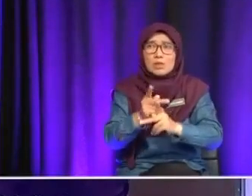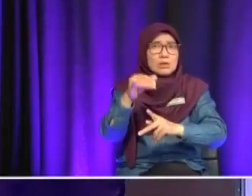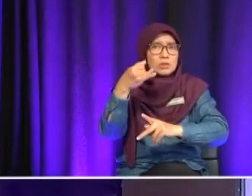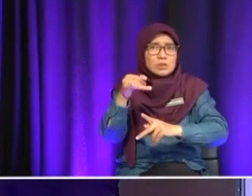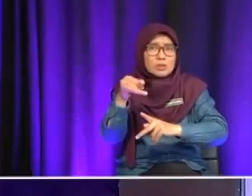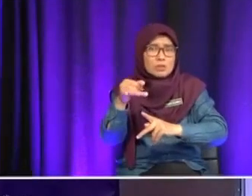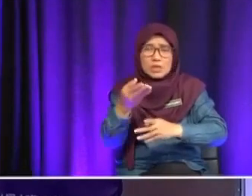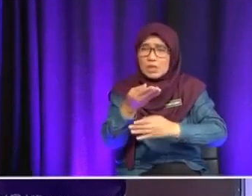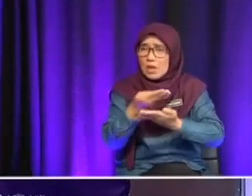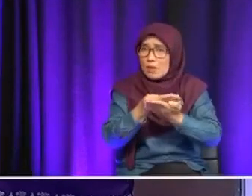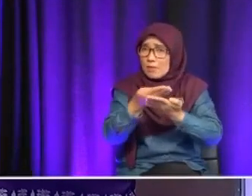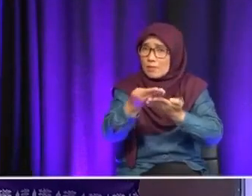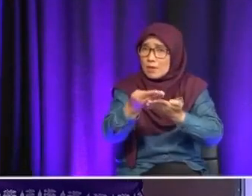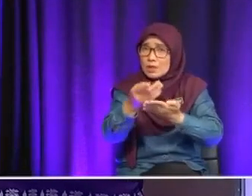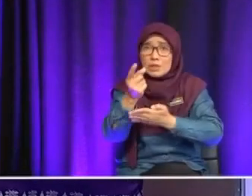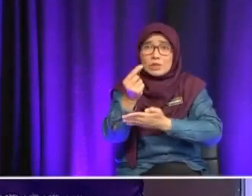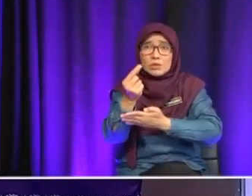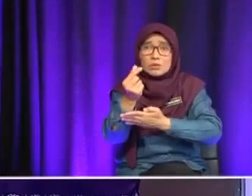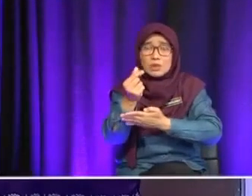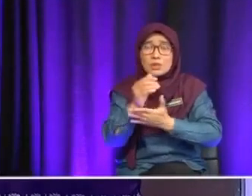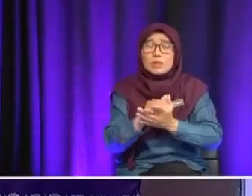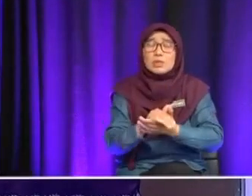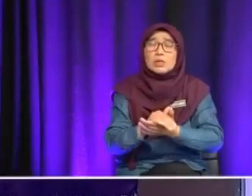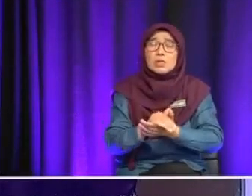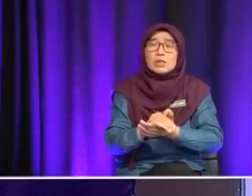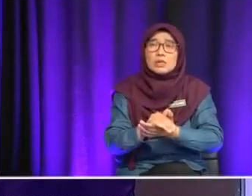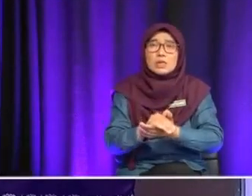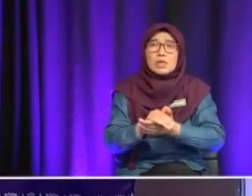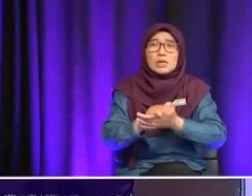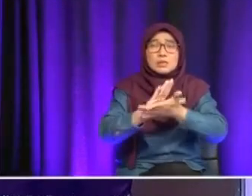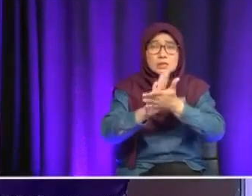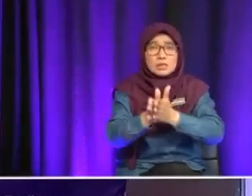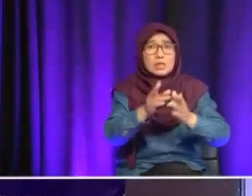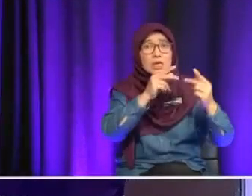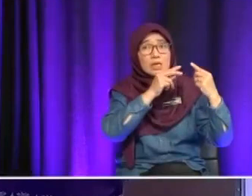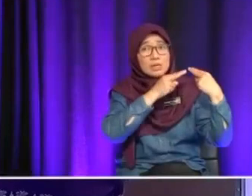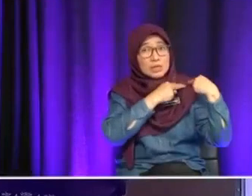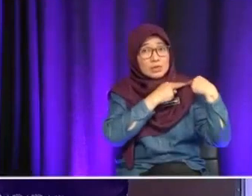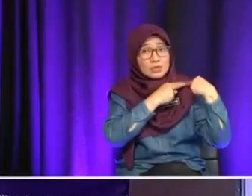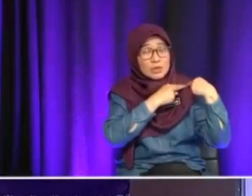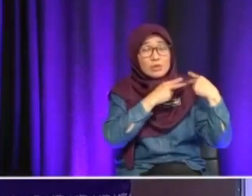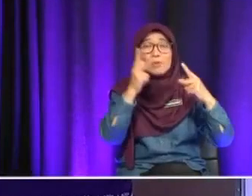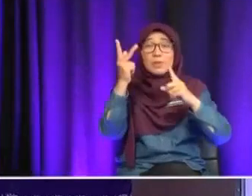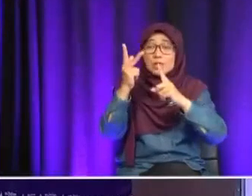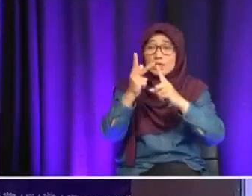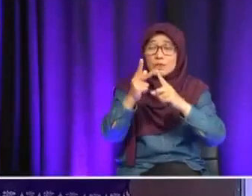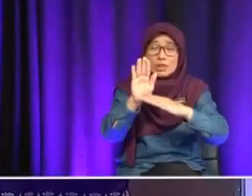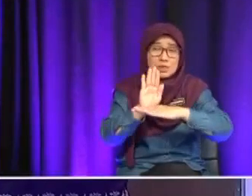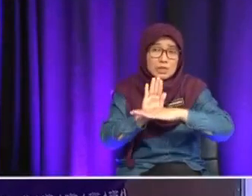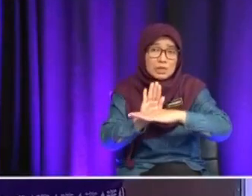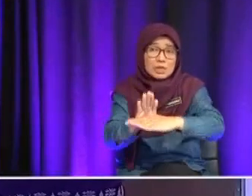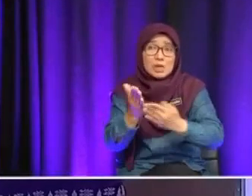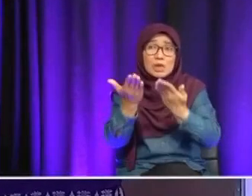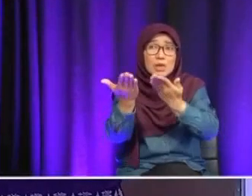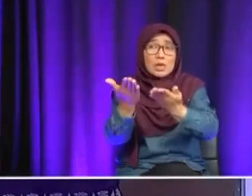melunaskan hutangnya, maka ia akan jatuh amanah dan tanggungjawab tadi ke atas penjaminlah untuk membayarkan